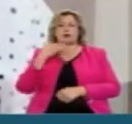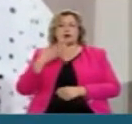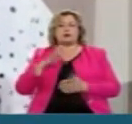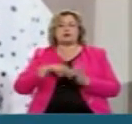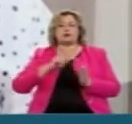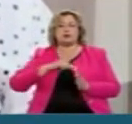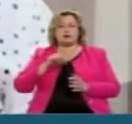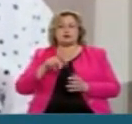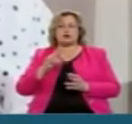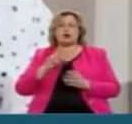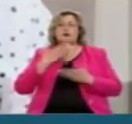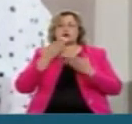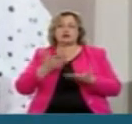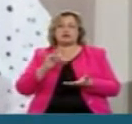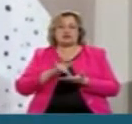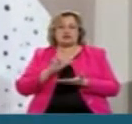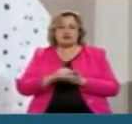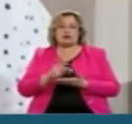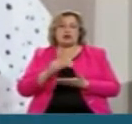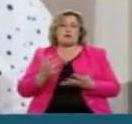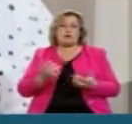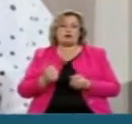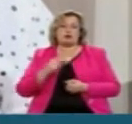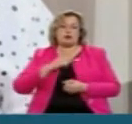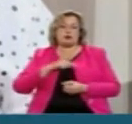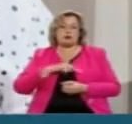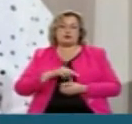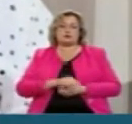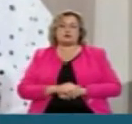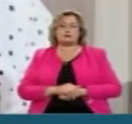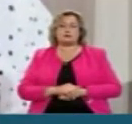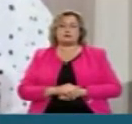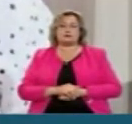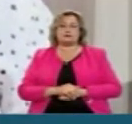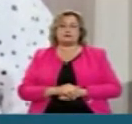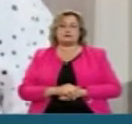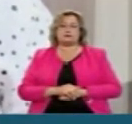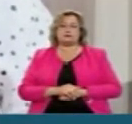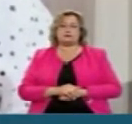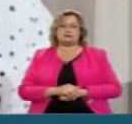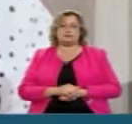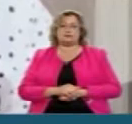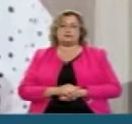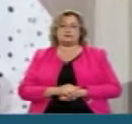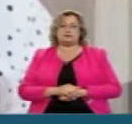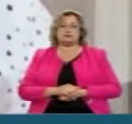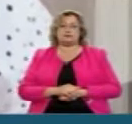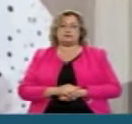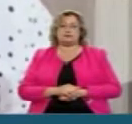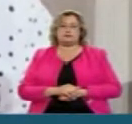тиісті көмек беріледі. Яғни әр отбасыға көшіп келгені үшін және үй алу